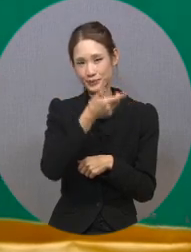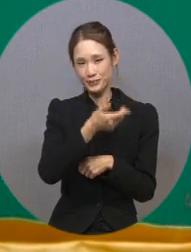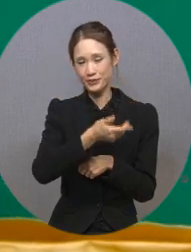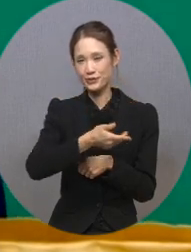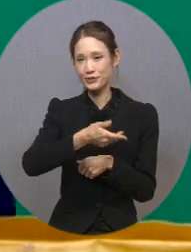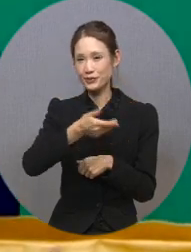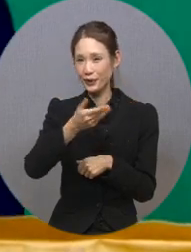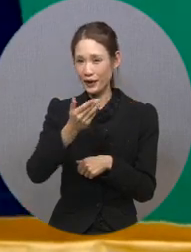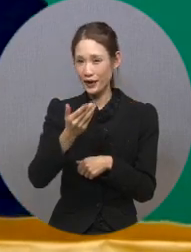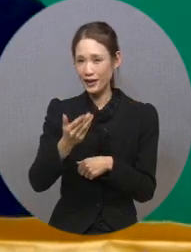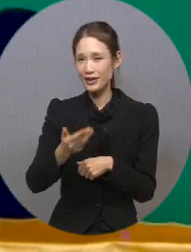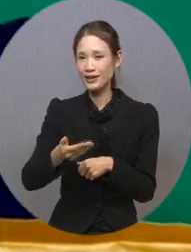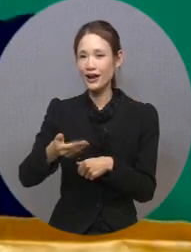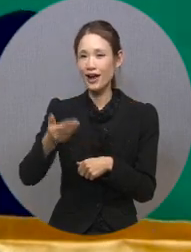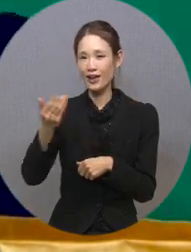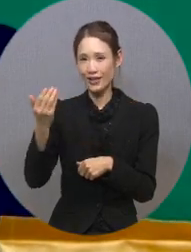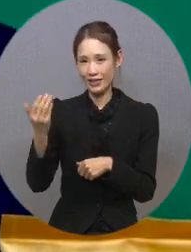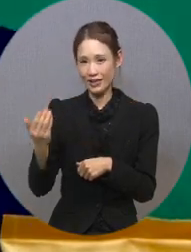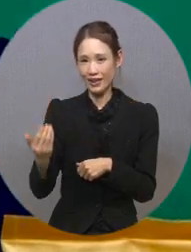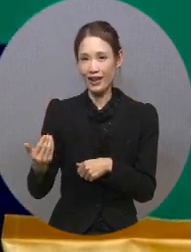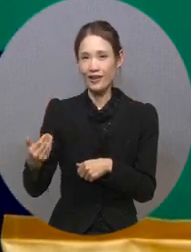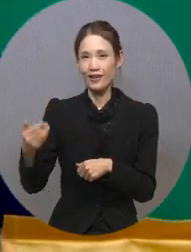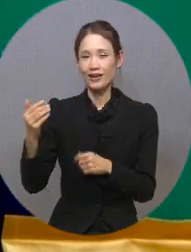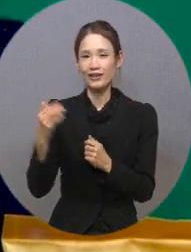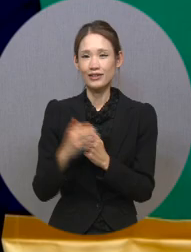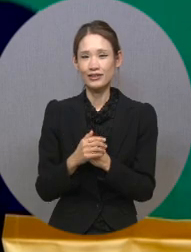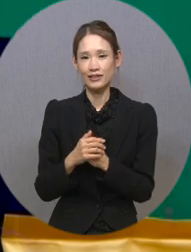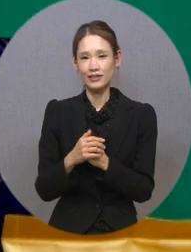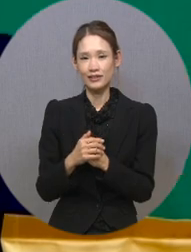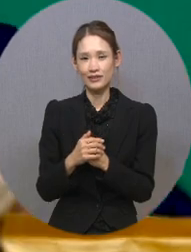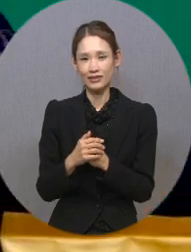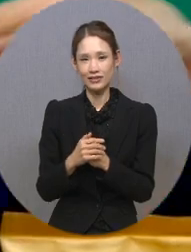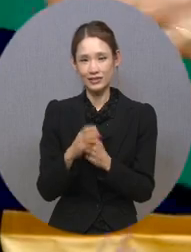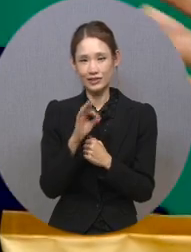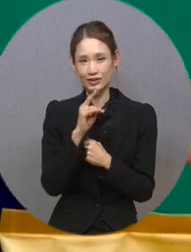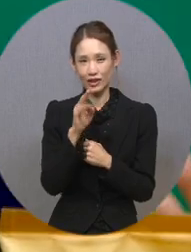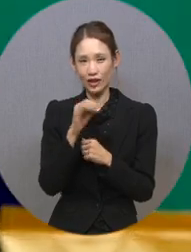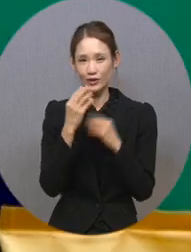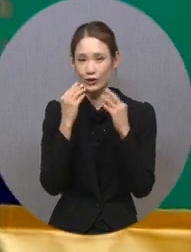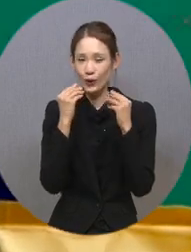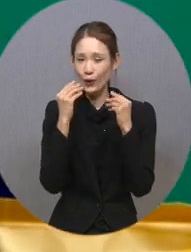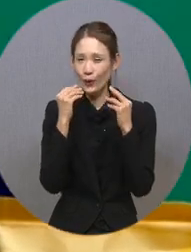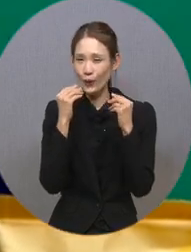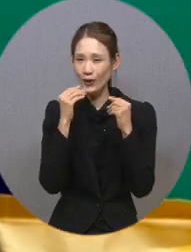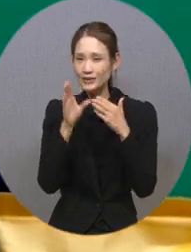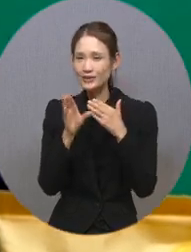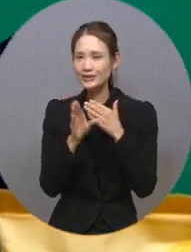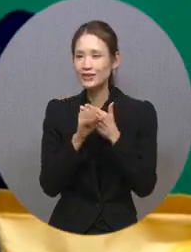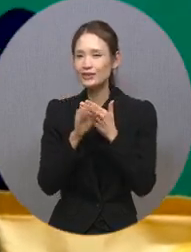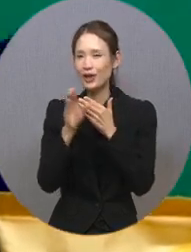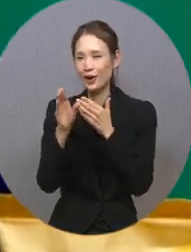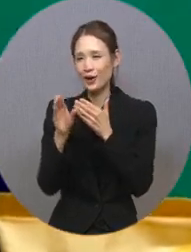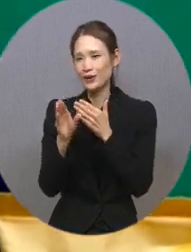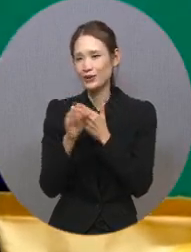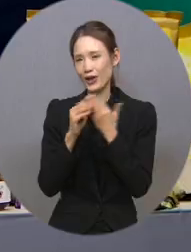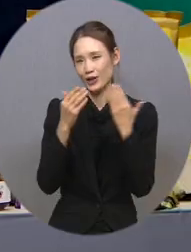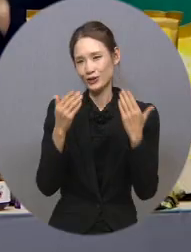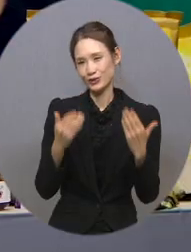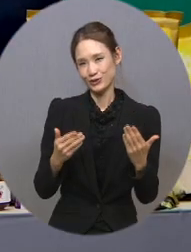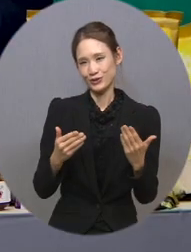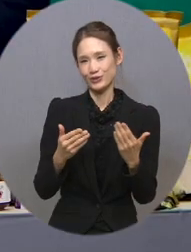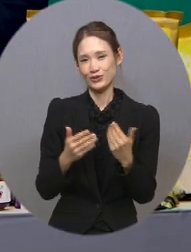맑은 물이 흘러나와 좋다. 영암 토양 땅을